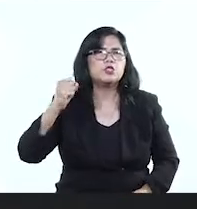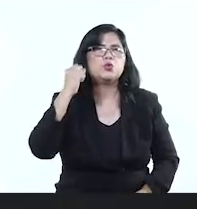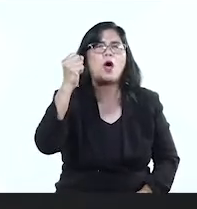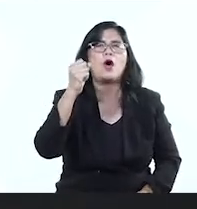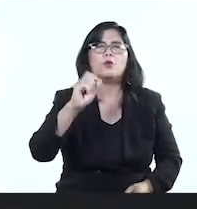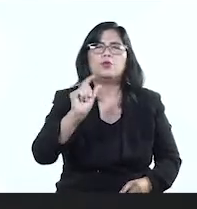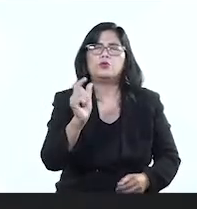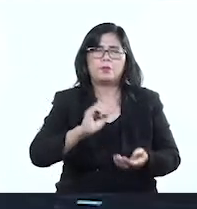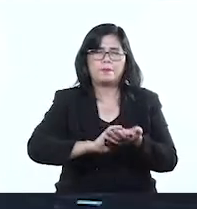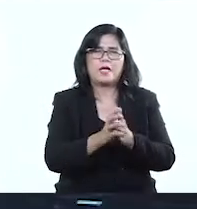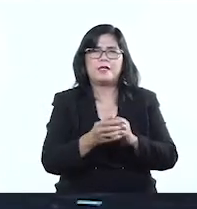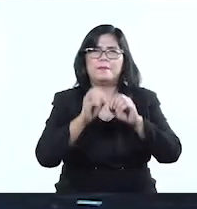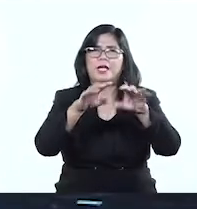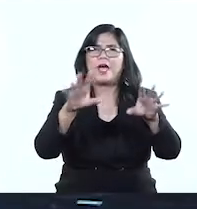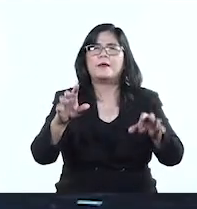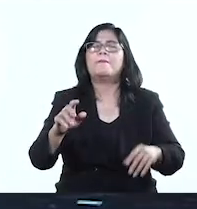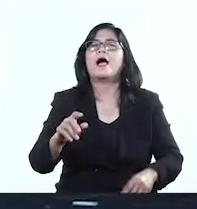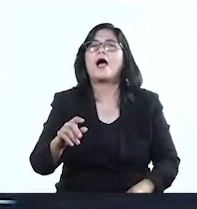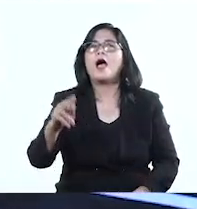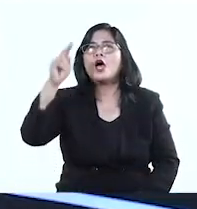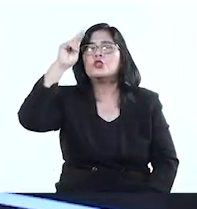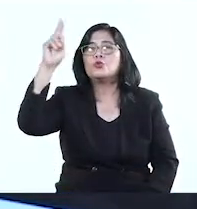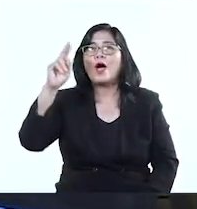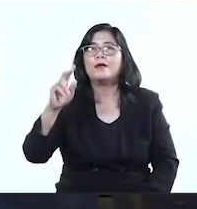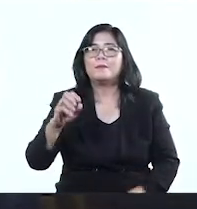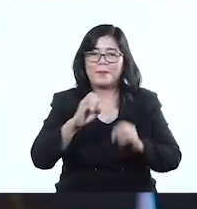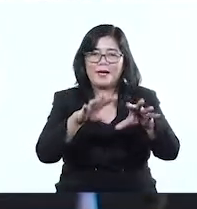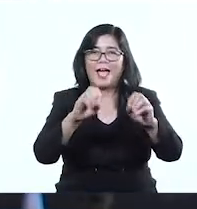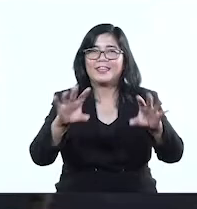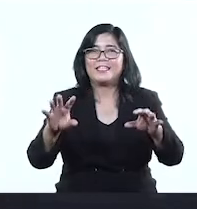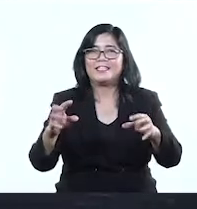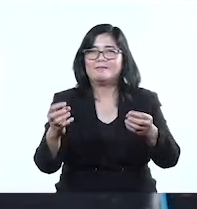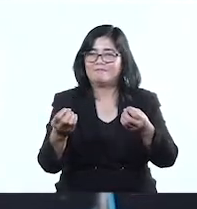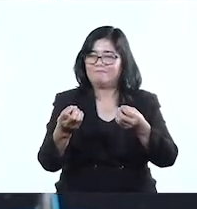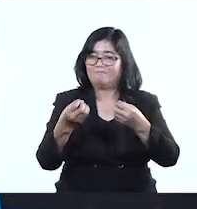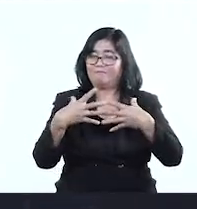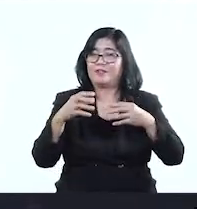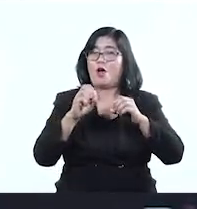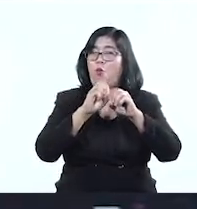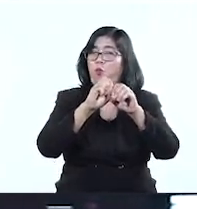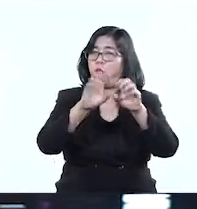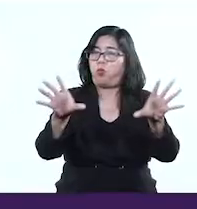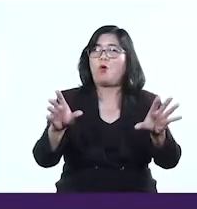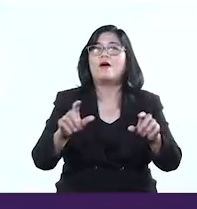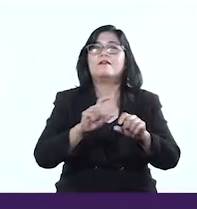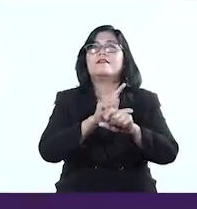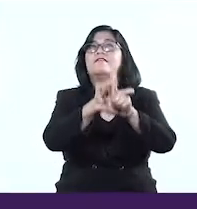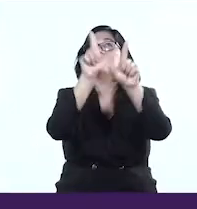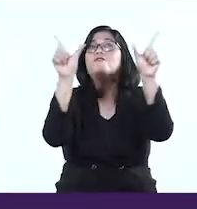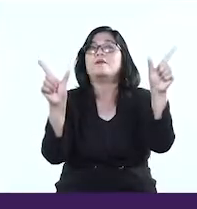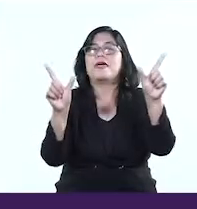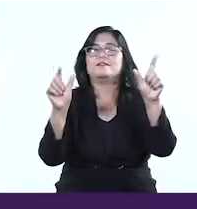orang maka Tuhan akan memberkati hidupmu yang sejuk katakan nasihat uh selanjutnya saya